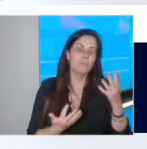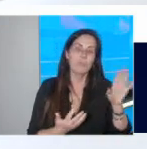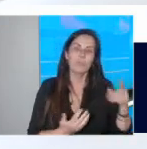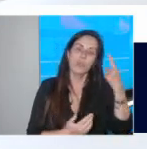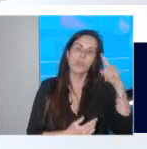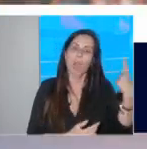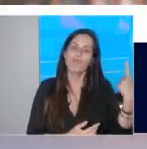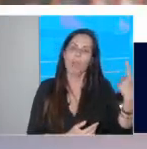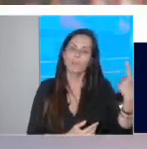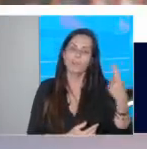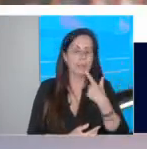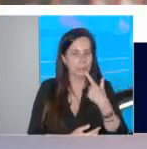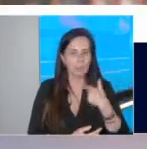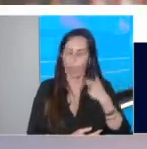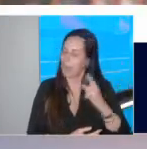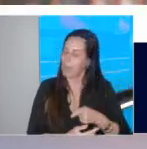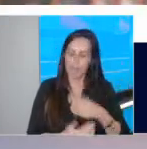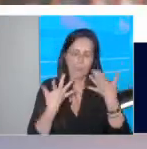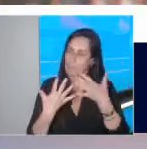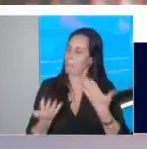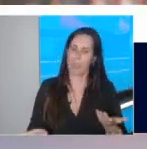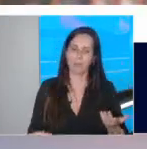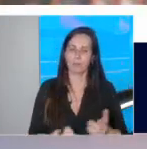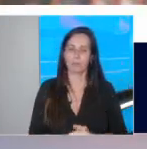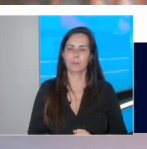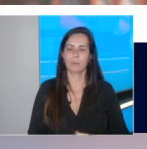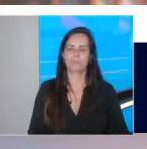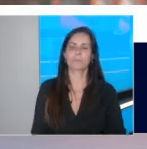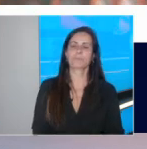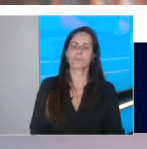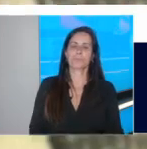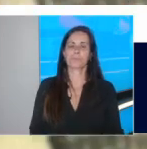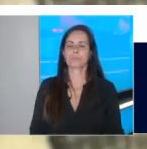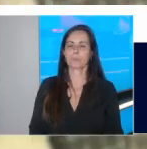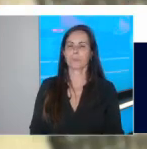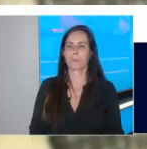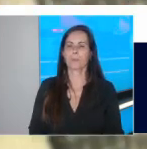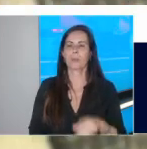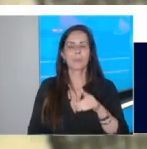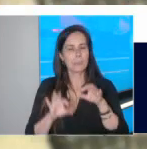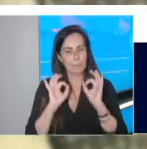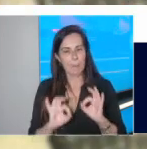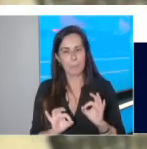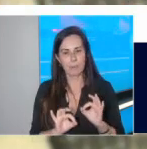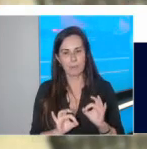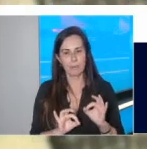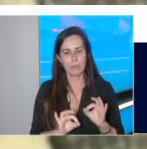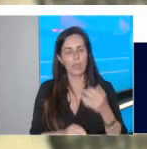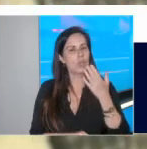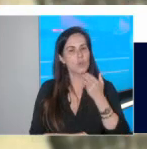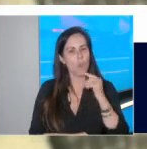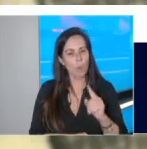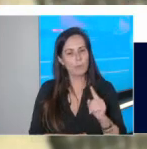הייתה יוזמה אישית של להגיד, אני חייב לספר את זה למישהו. אז בחלק מהמקרים שאנחנו נתקלים בהם, זה באמת